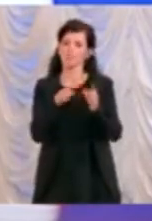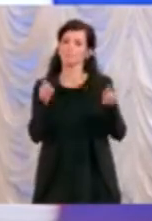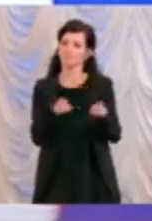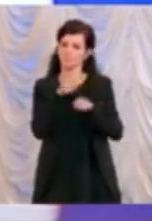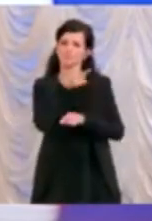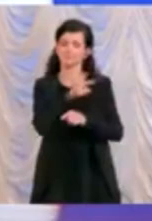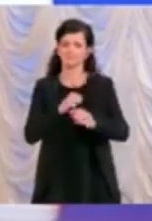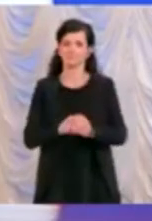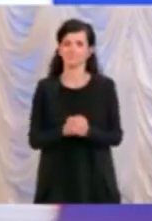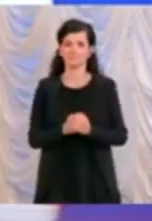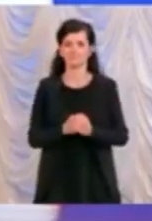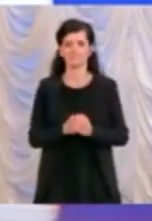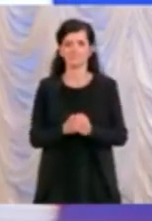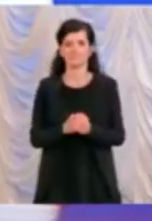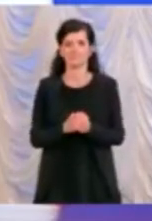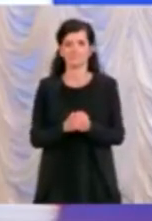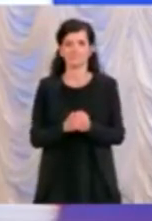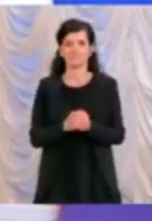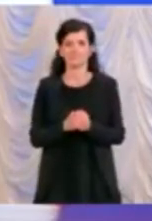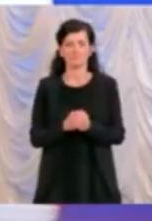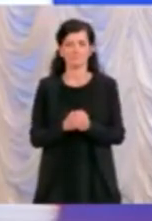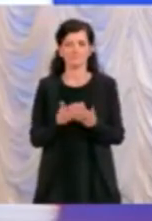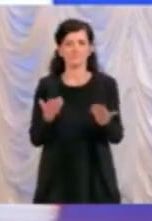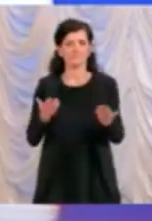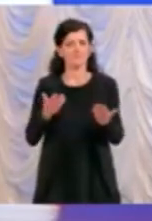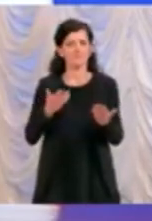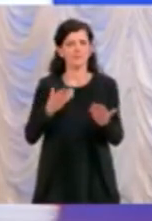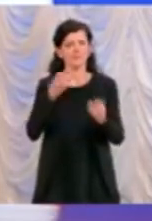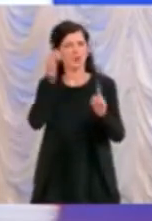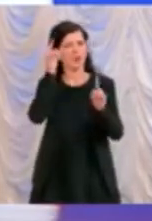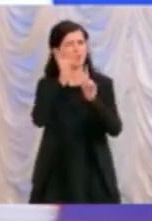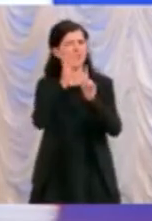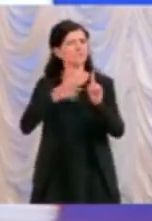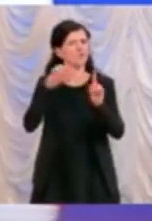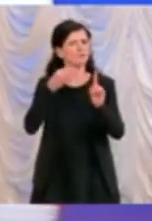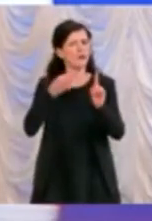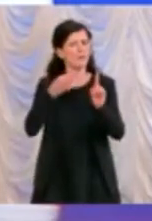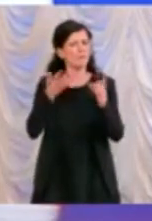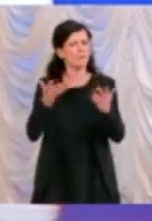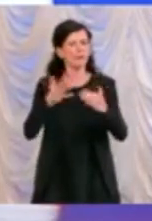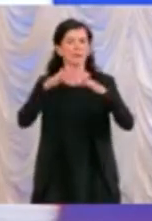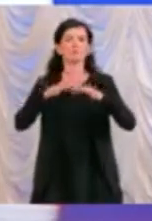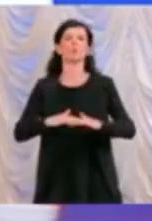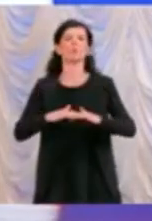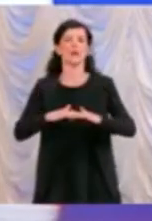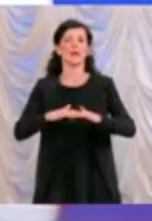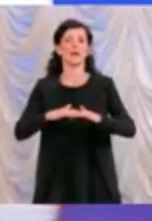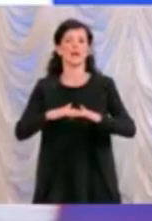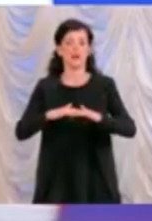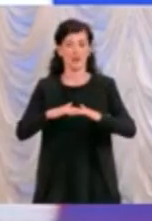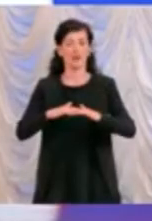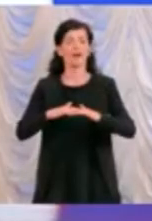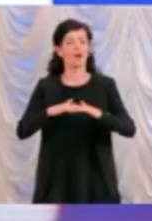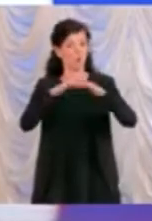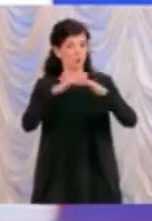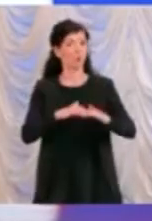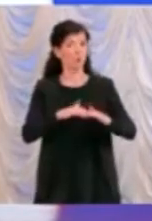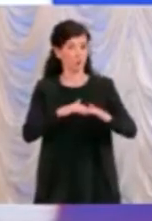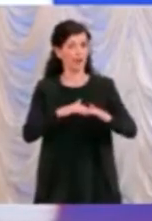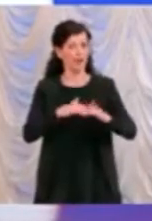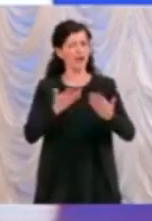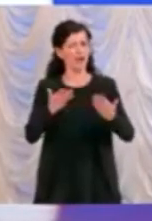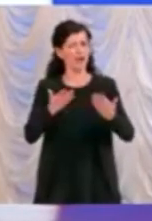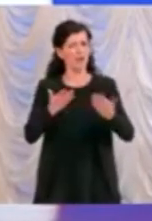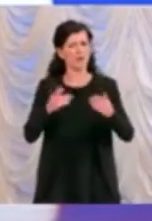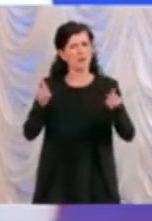messo e continuiamo a mettere la tutela della salute al primo posto ma nello stesso tempo cerchiamo anche di ponderare